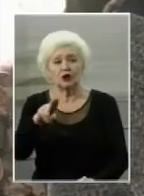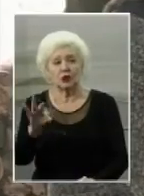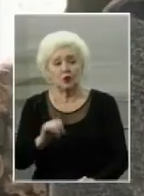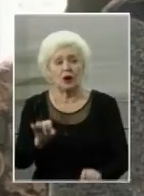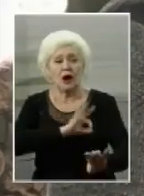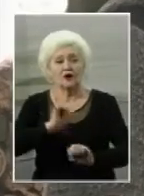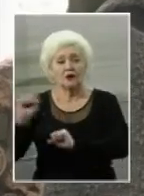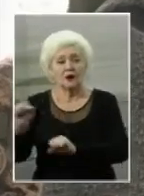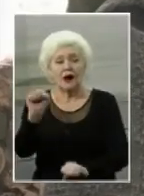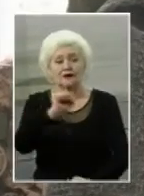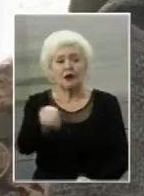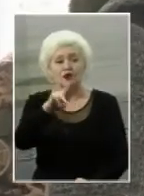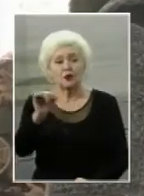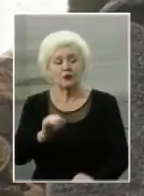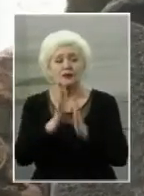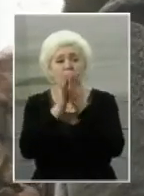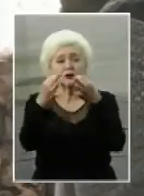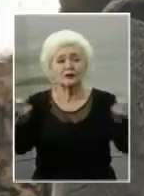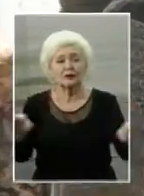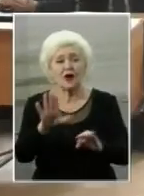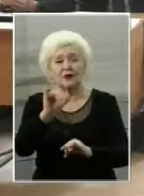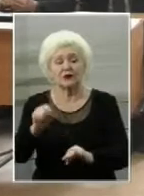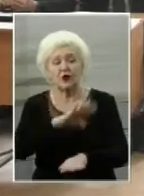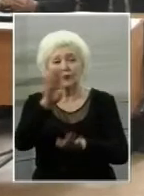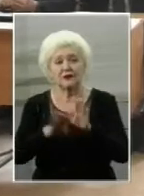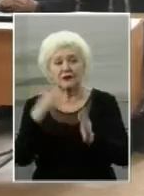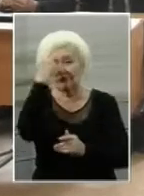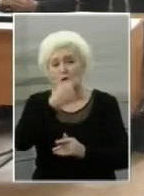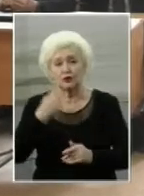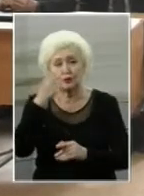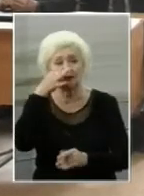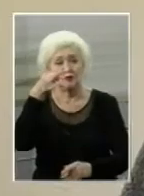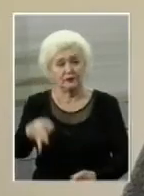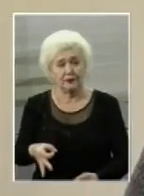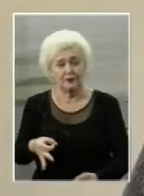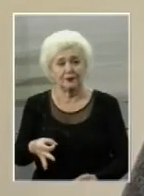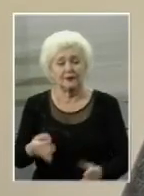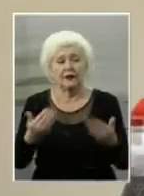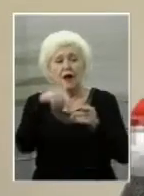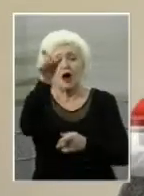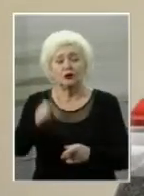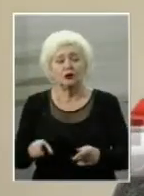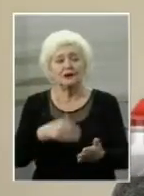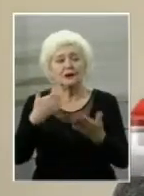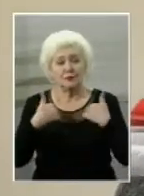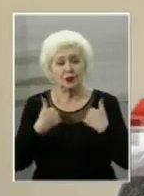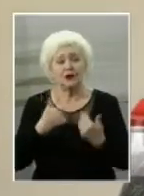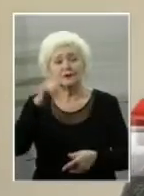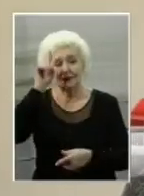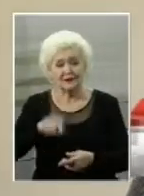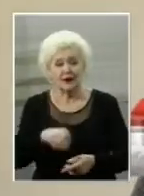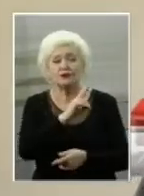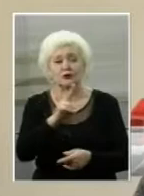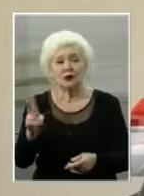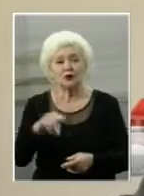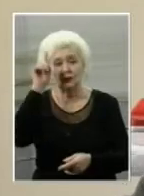Адвокат Андрій Доманський просив відпустити Вишинського під його особисту відповідальність. До людини як особистості, так, яку знаю